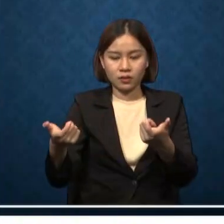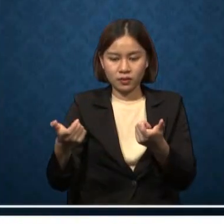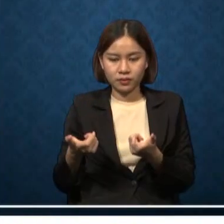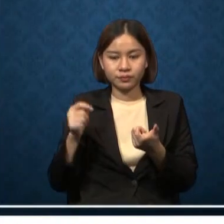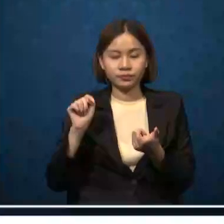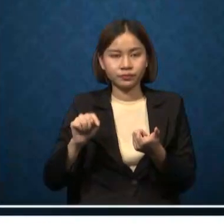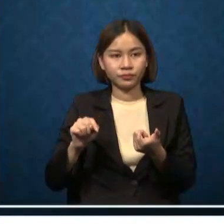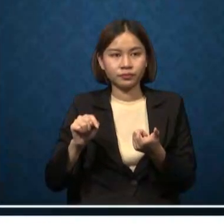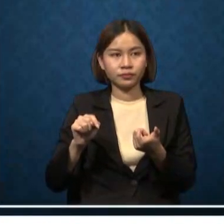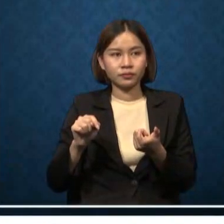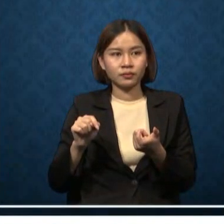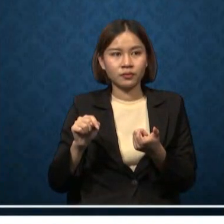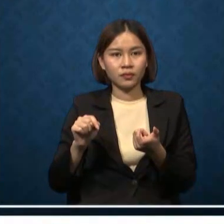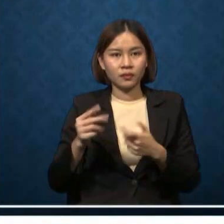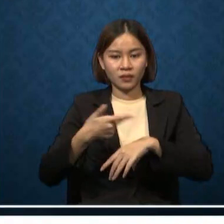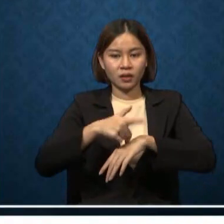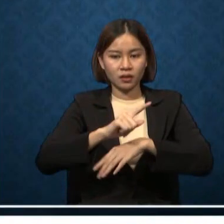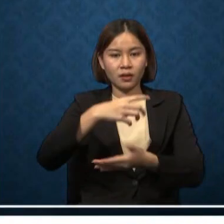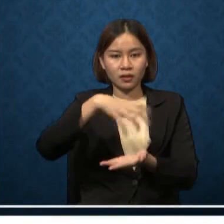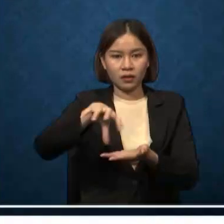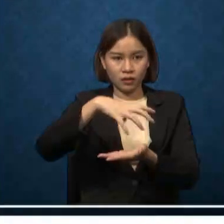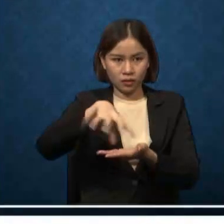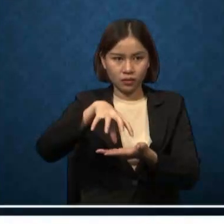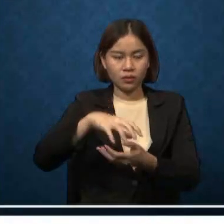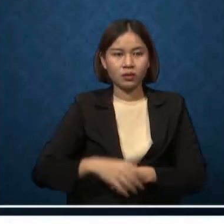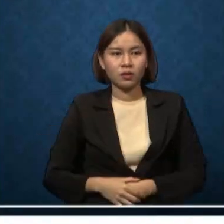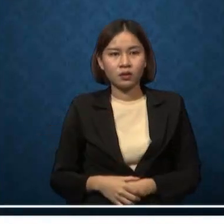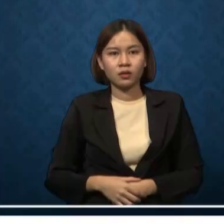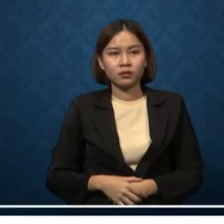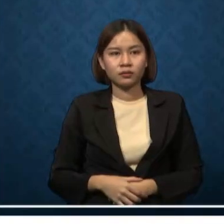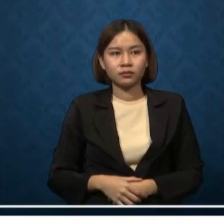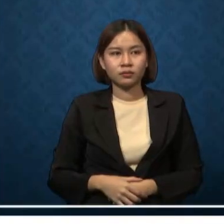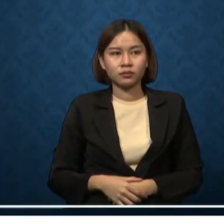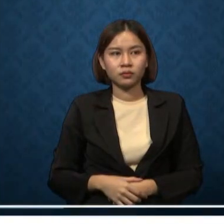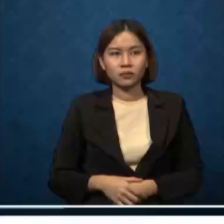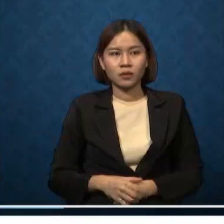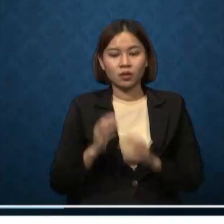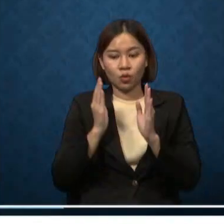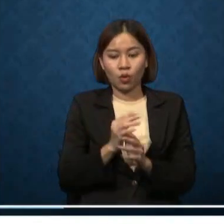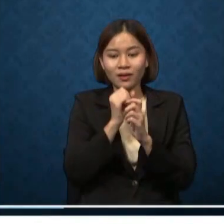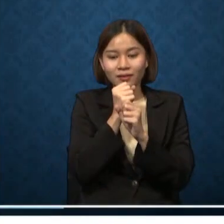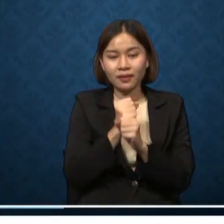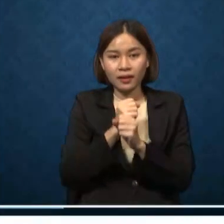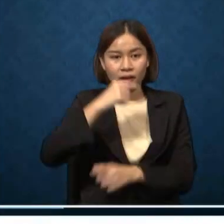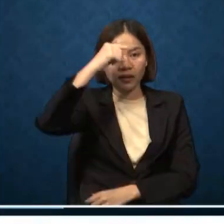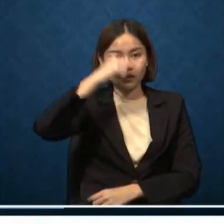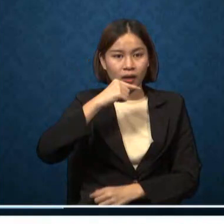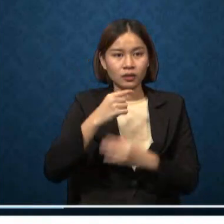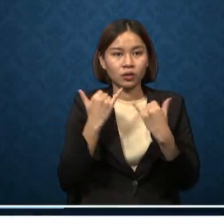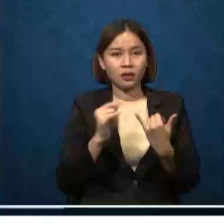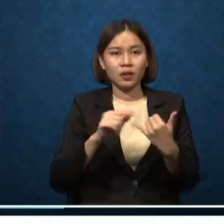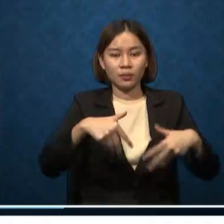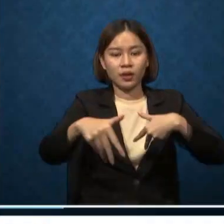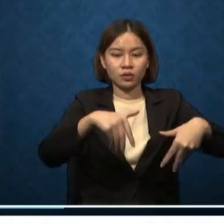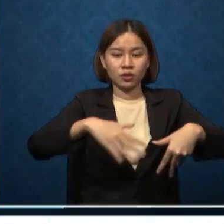คะที่ท่านประธานได้กล่าวถึงความชุกของผู้สูงอายุไทยนะคะตอนนี้อยู่ที่ประชา